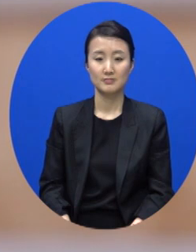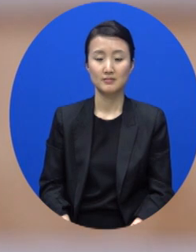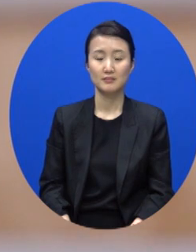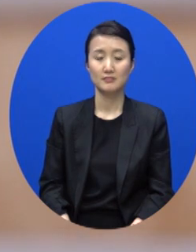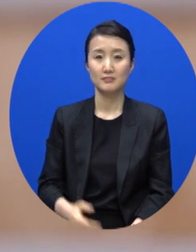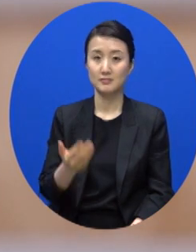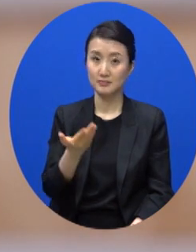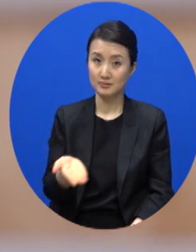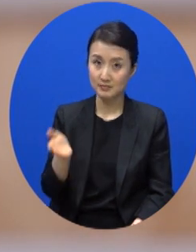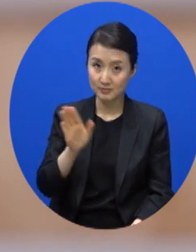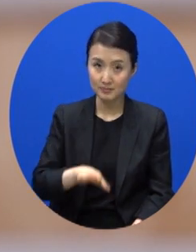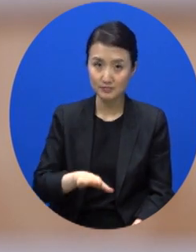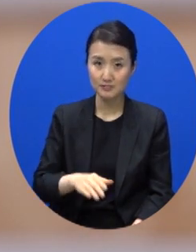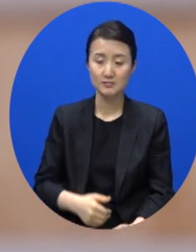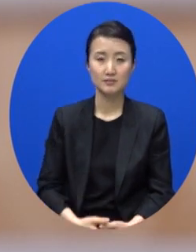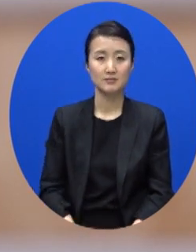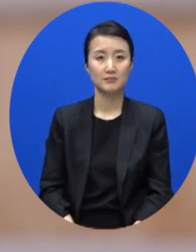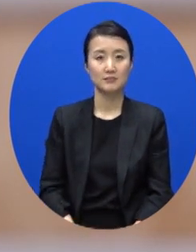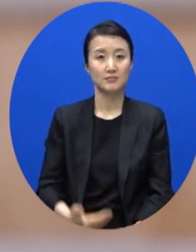우리 고유의 전통